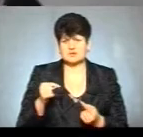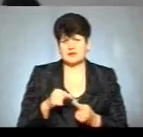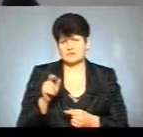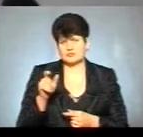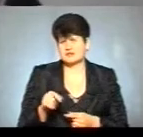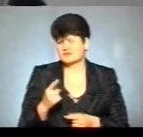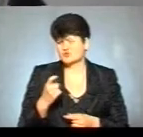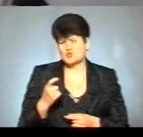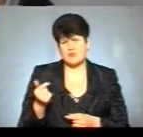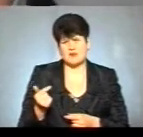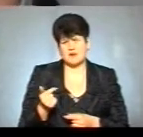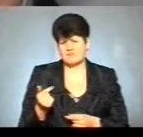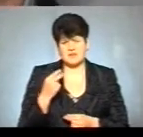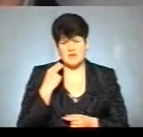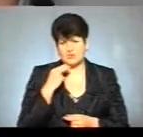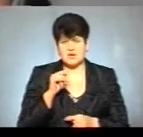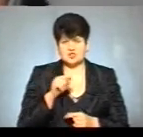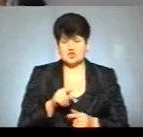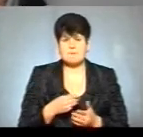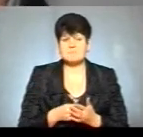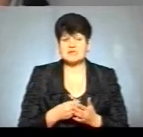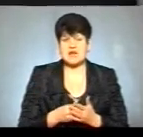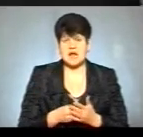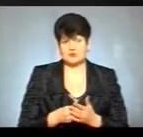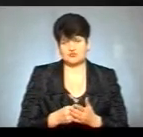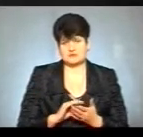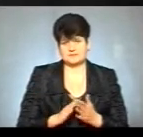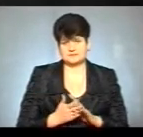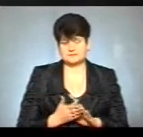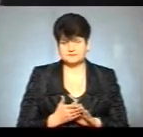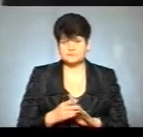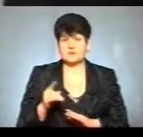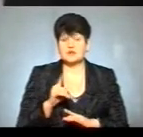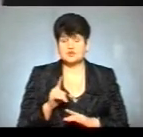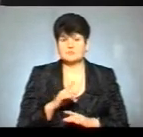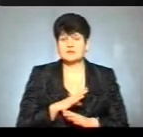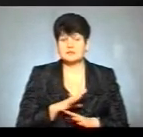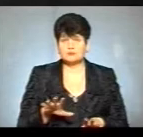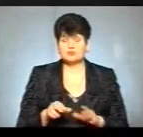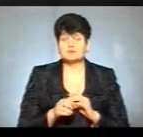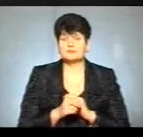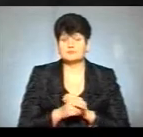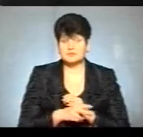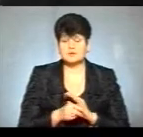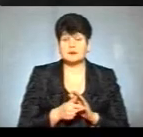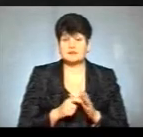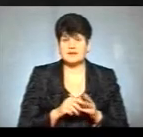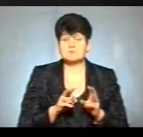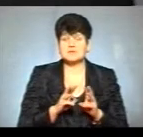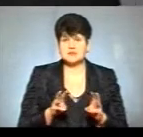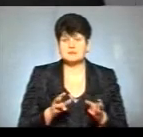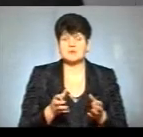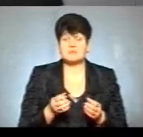цих 100 гривень, воно не покращить її матеріального фінансового стану. Щоб подолати епоху бідності, до речі, Кабінет міністрів приймає там